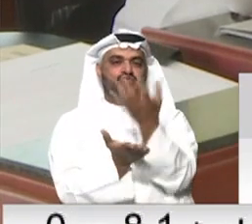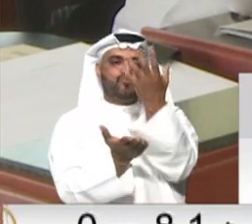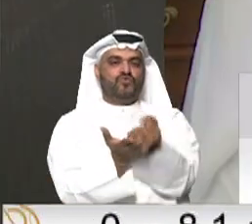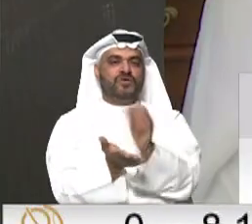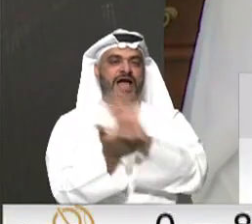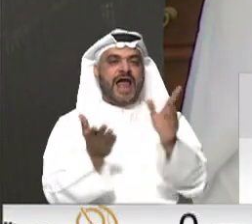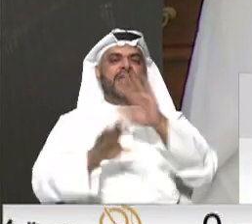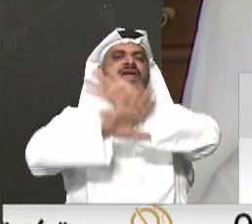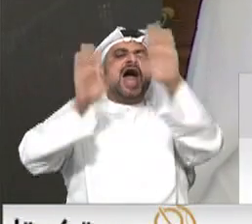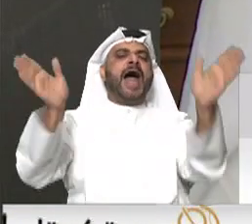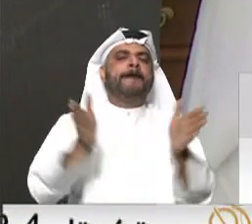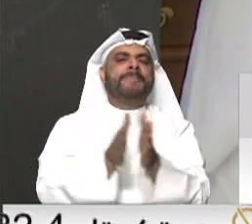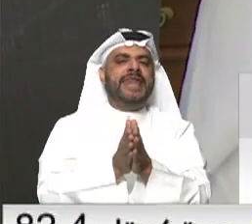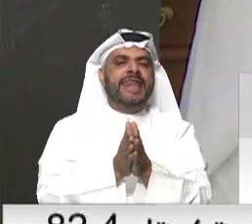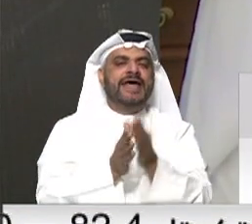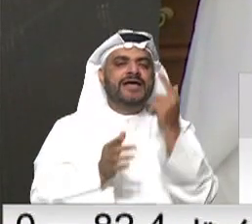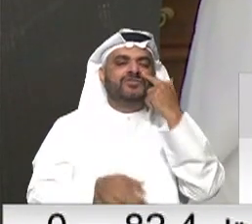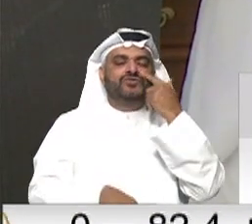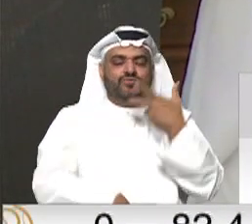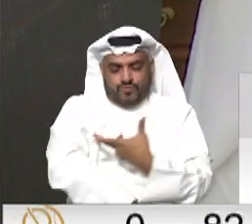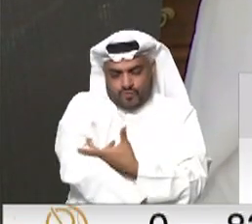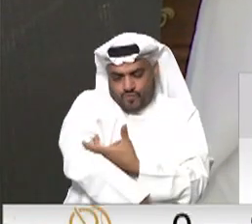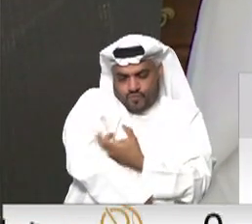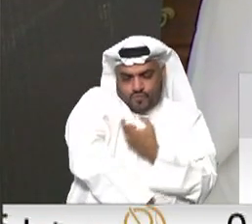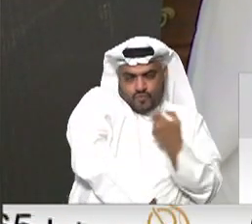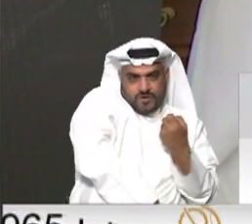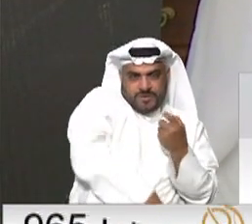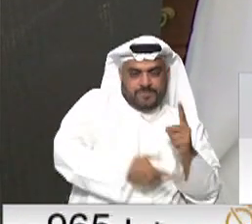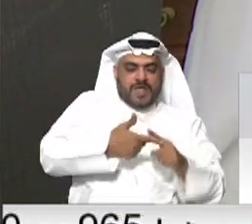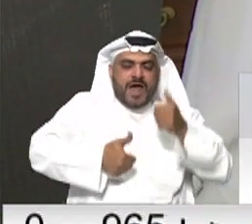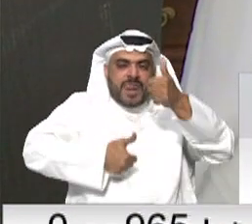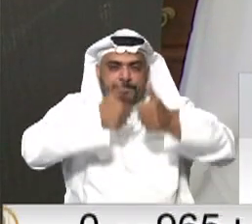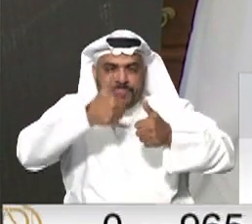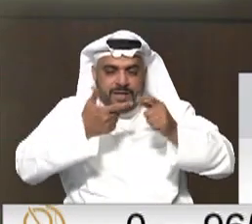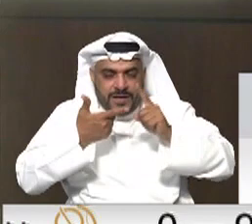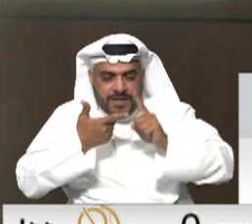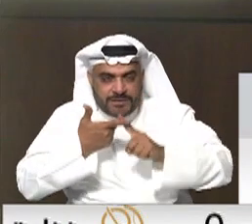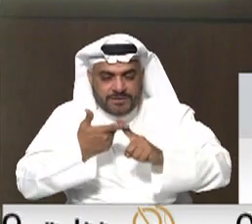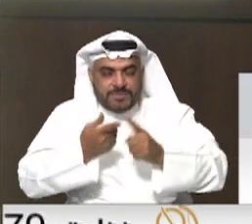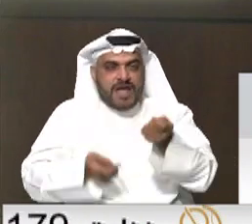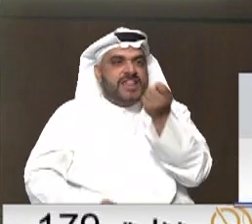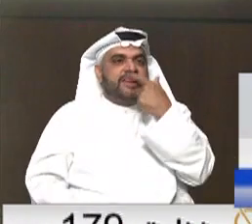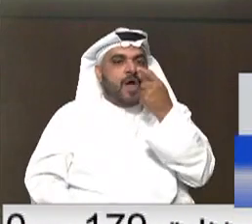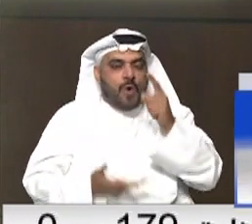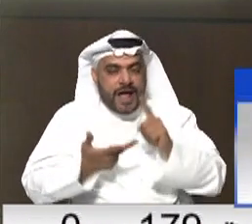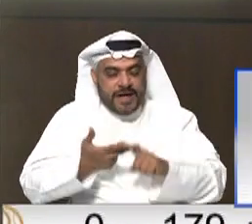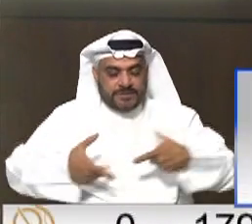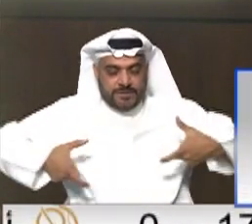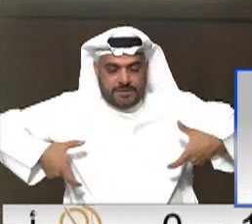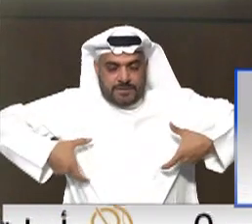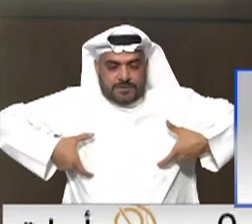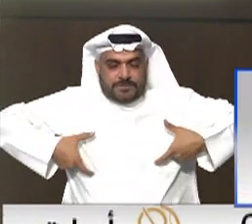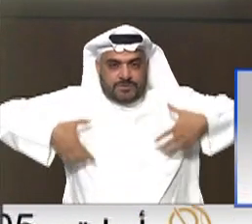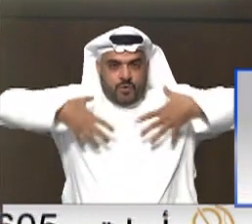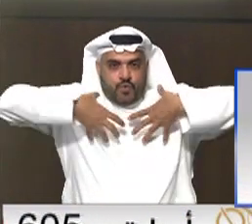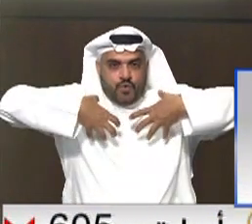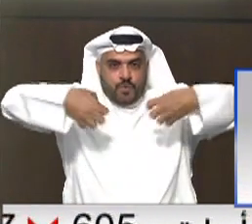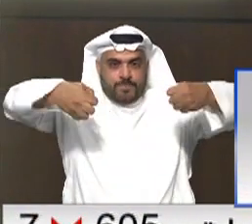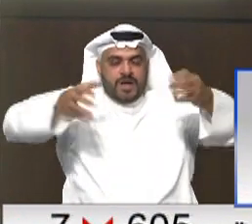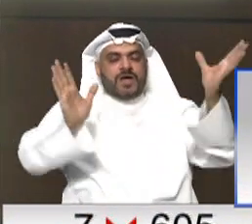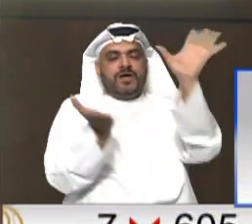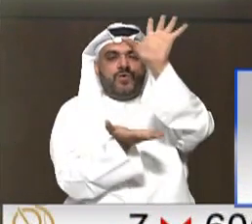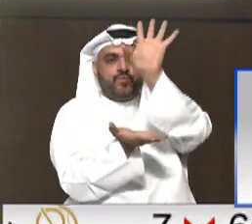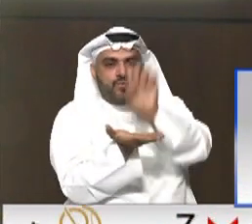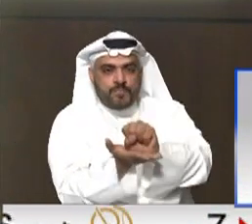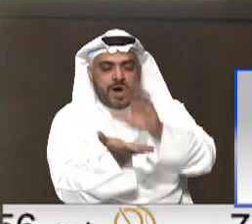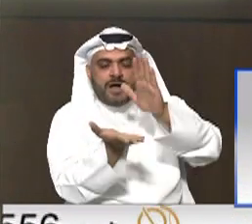المختبرات والأشعة، إضافة إلى خدمة التطعيمات الروتينية للبالغين والأطفال. فراح تكون نتائج المختبرات بعد ما